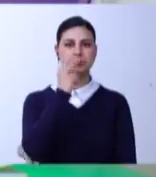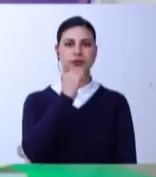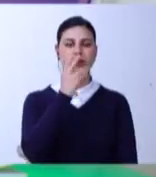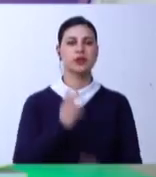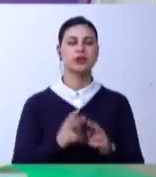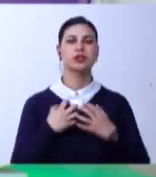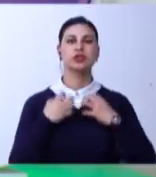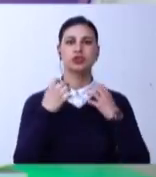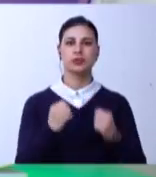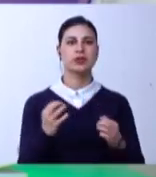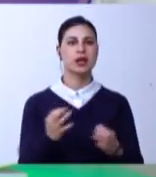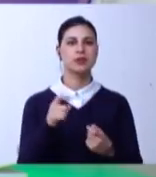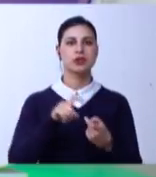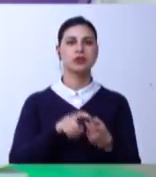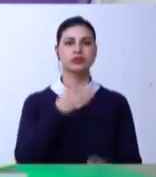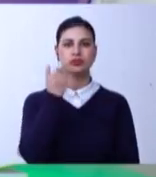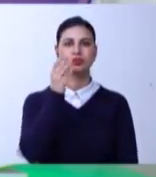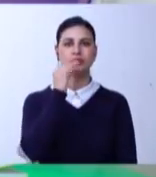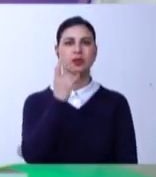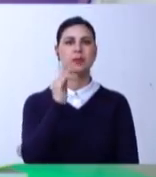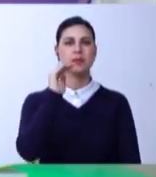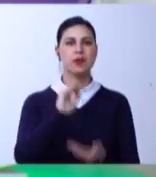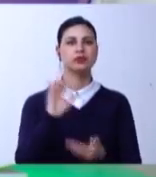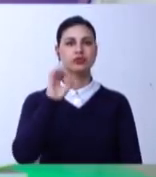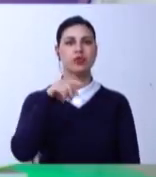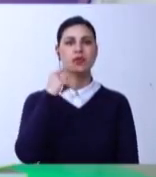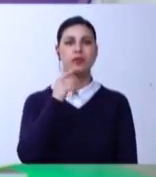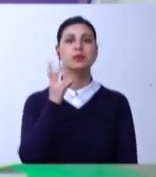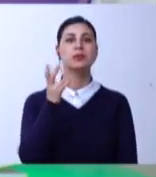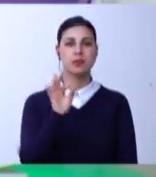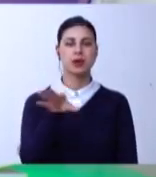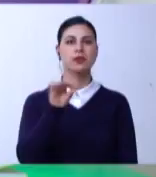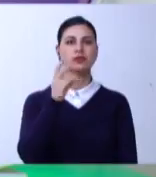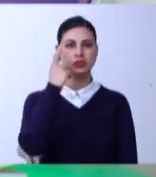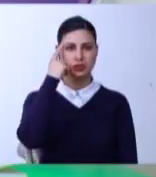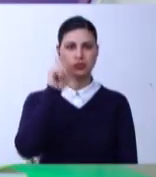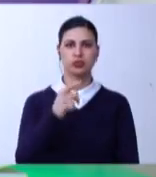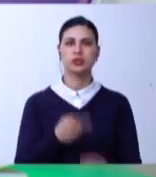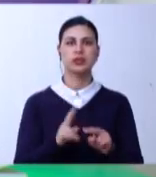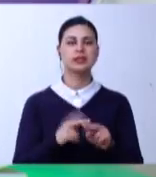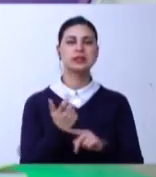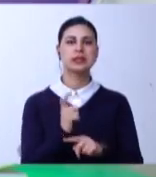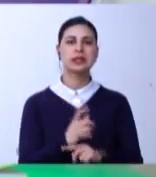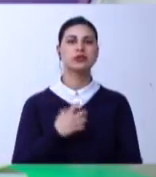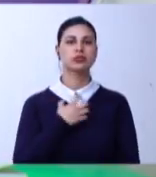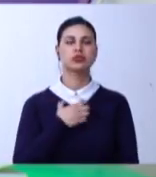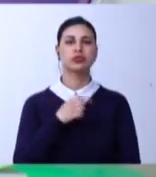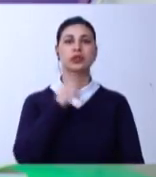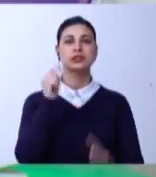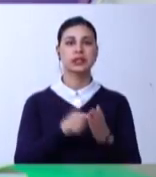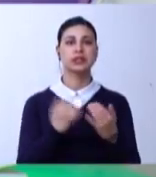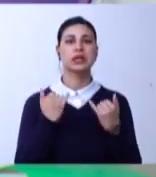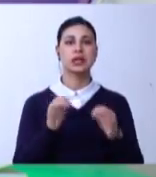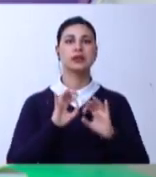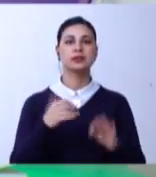ჩვენს ჯანმრთელობასთან არაფერი კავშირი არ აქვს, მით უფრო როდესაც ბავშვებზე ვლაპარაკი, მაგრამ გარწმუნებით, ეს ძალიან მნიშვნელოვანი საკითხია. მანამდე